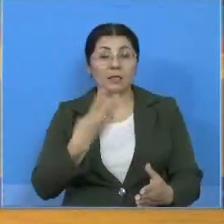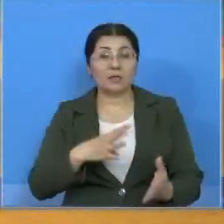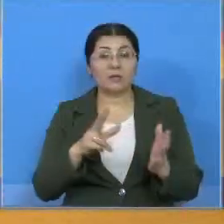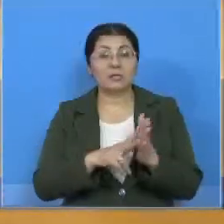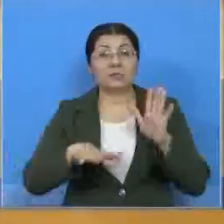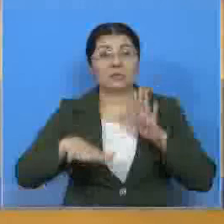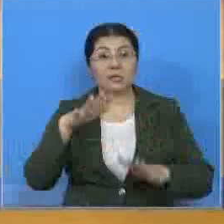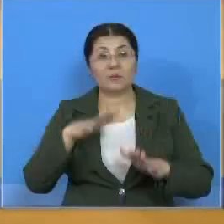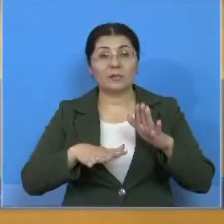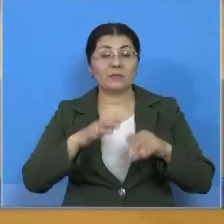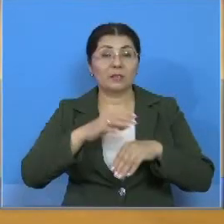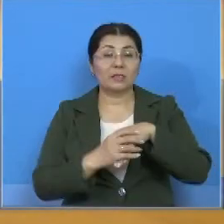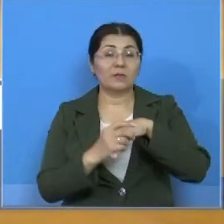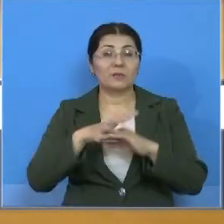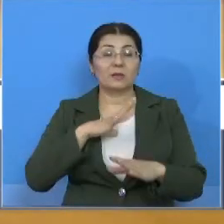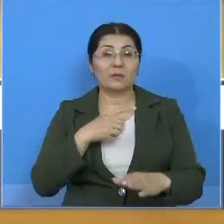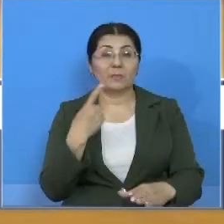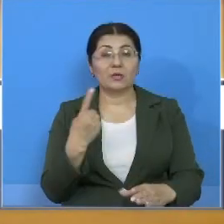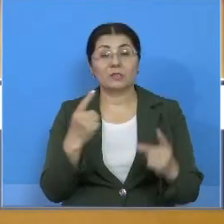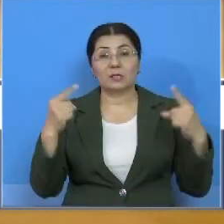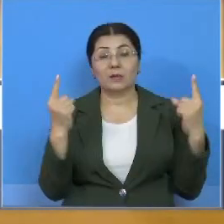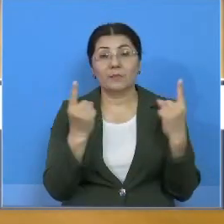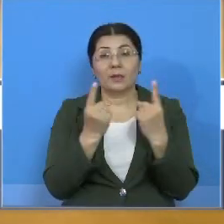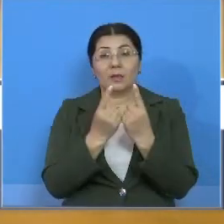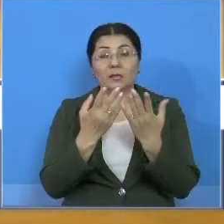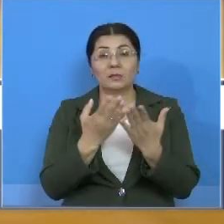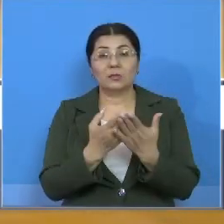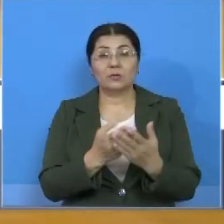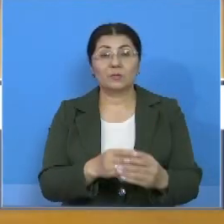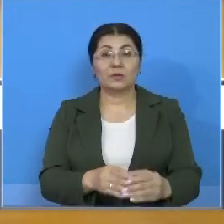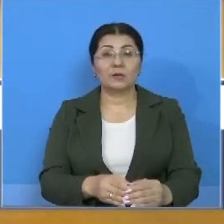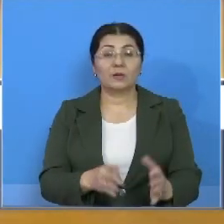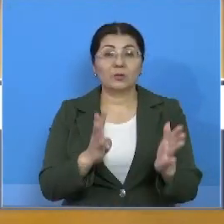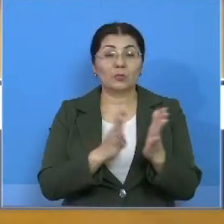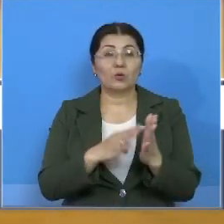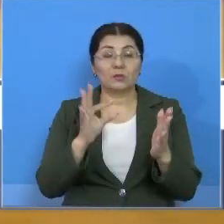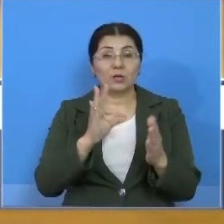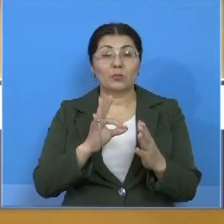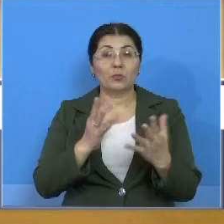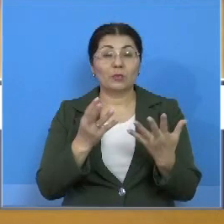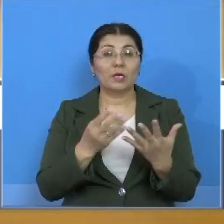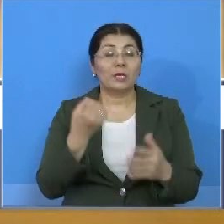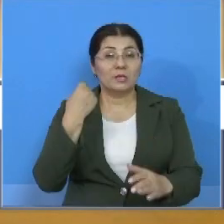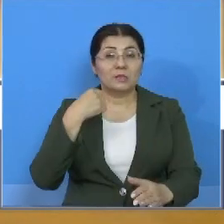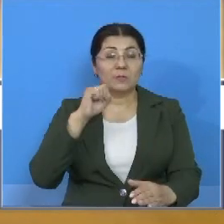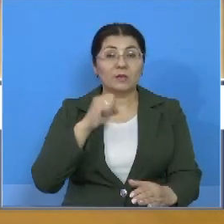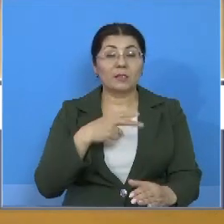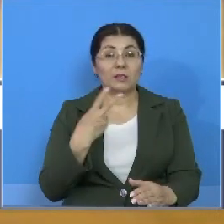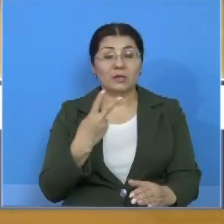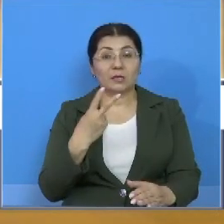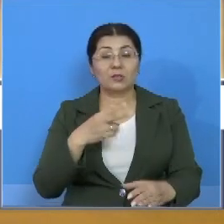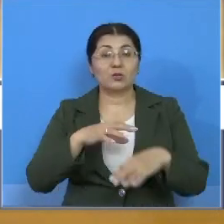күш сынады. Бірінші белдесуімде венгриялық балуанмен шығып кездестім. Оның 9-0 есебімен ұттым. Екінші